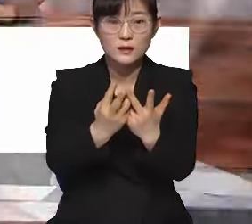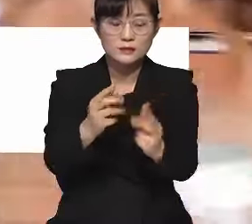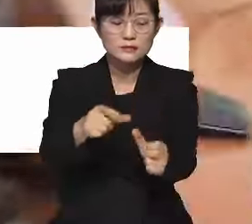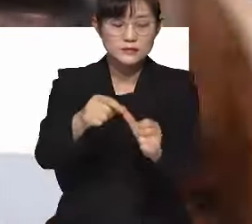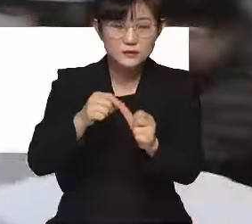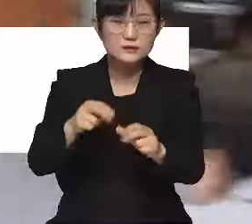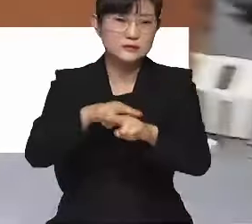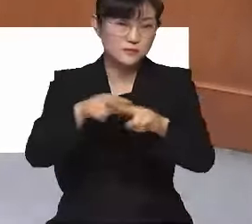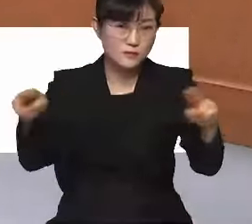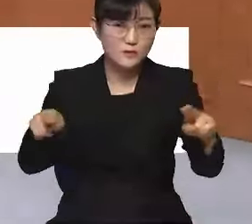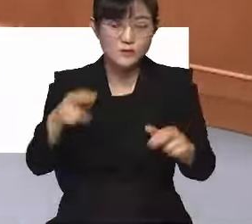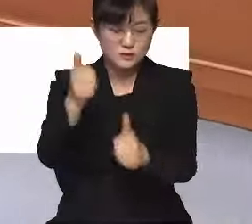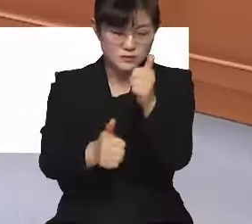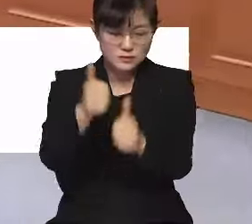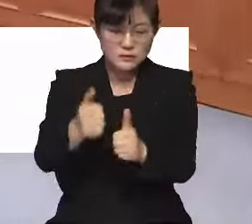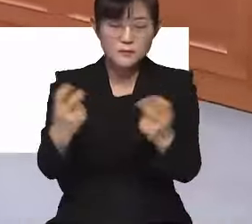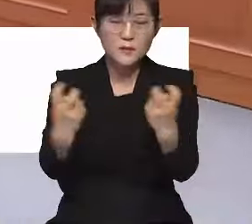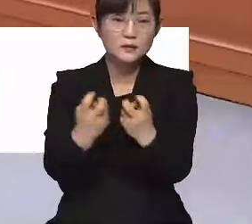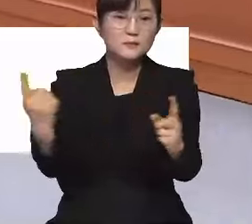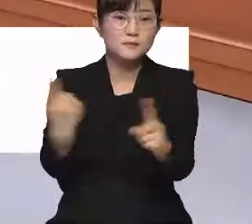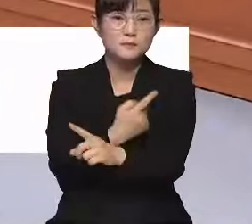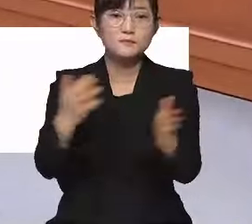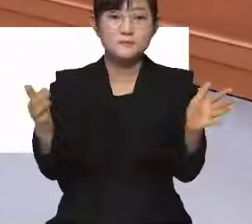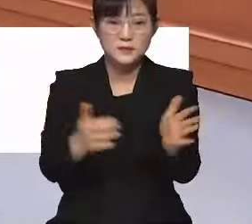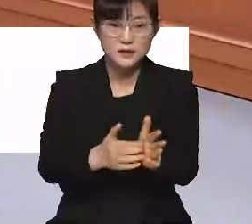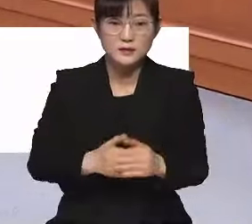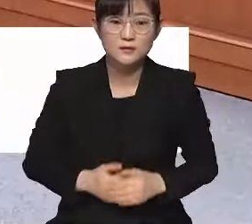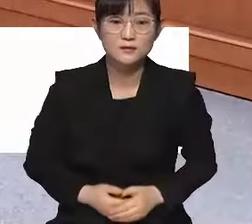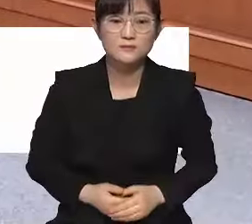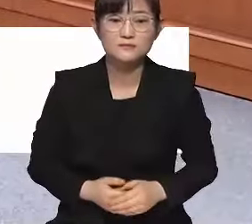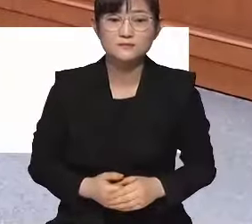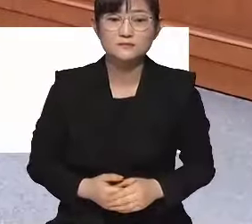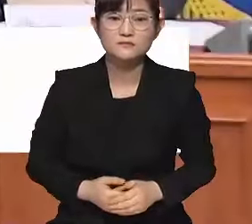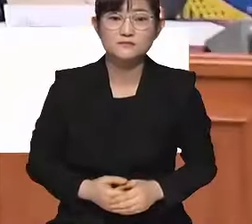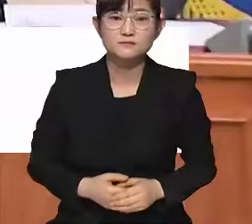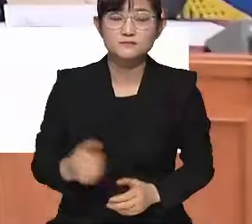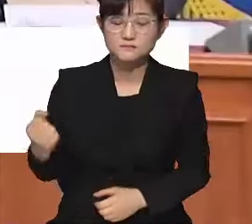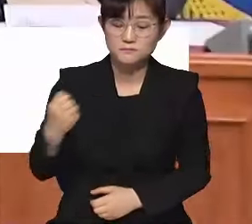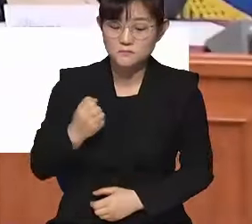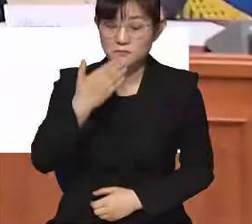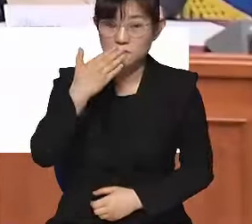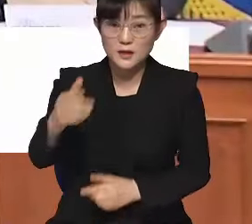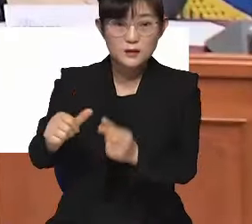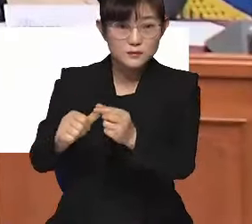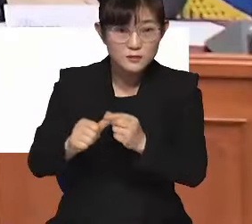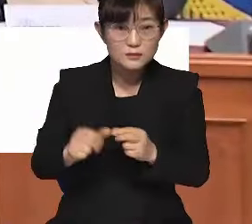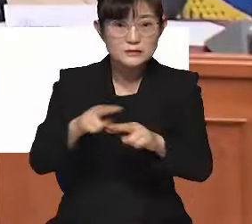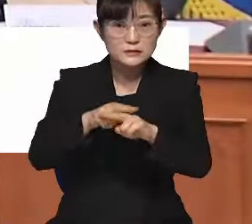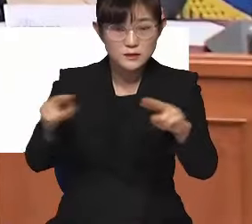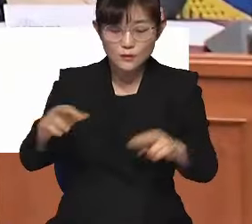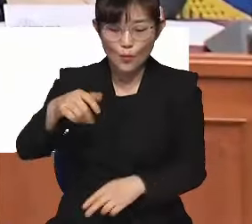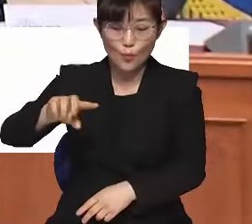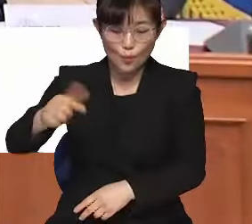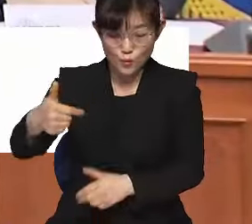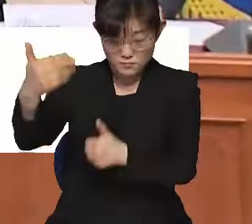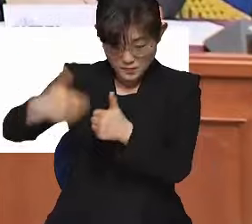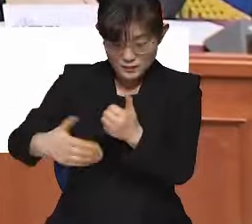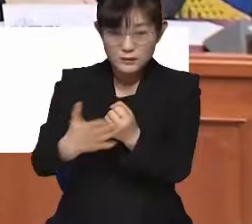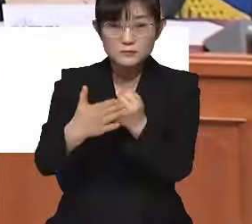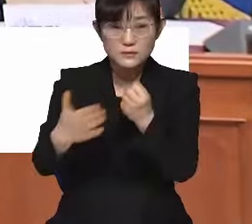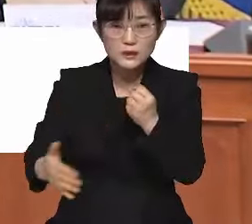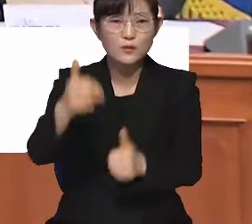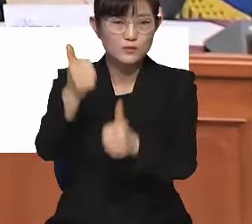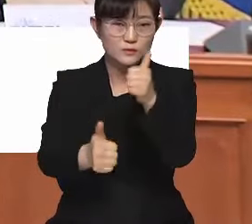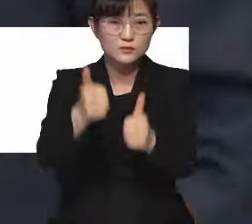방식을 채택했습니다. 민주당 최고위원회는 전략공천 철회를 요구하는 권향엽 예비후보의 요청을 받아들여